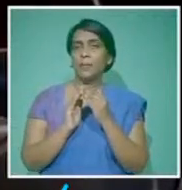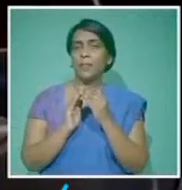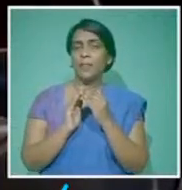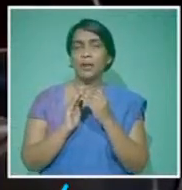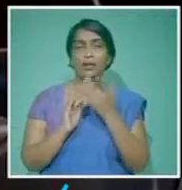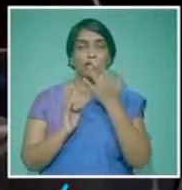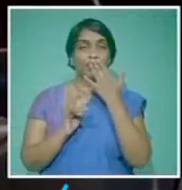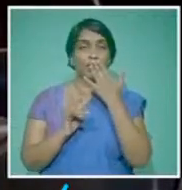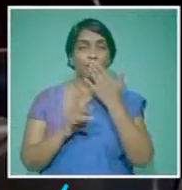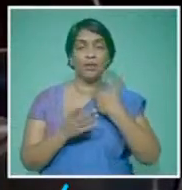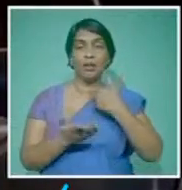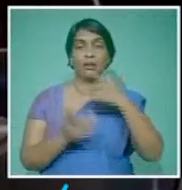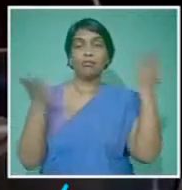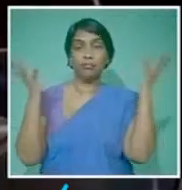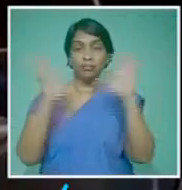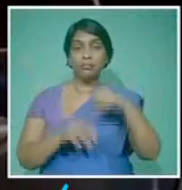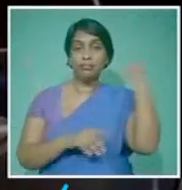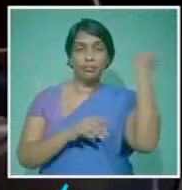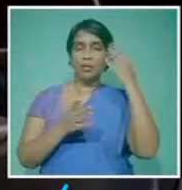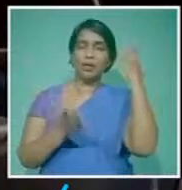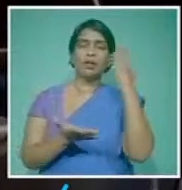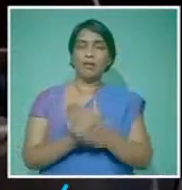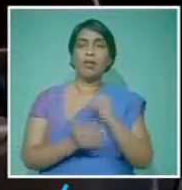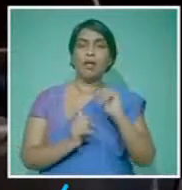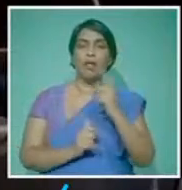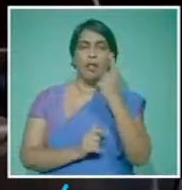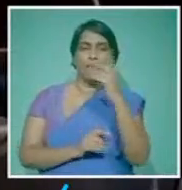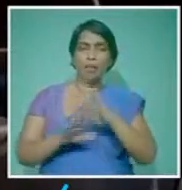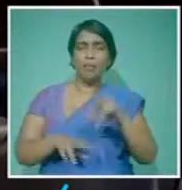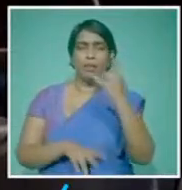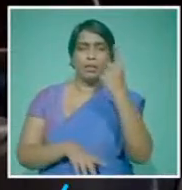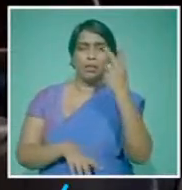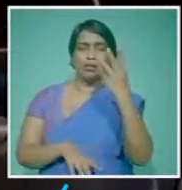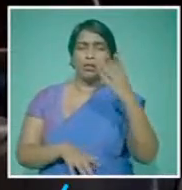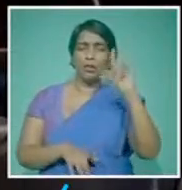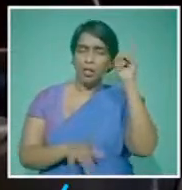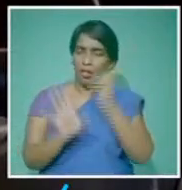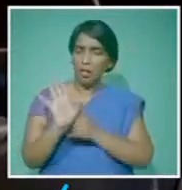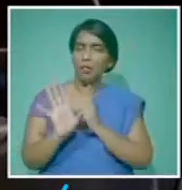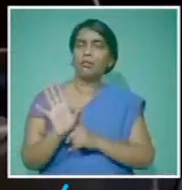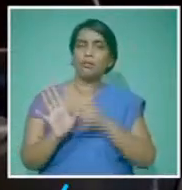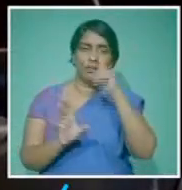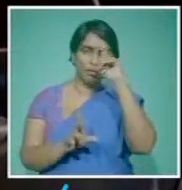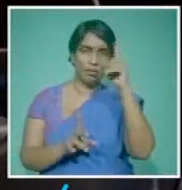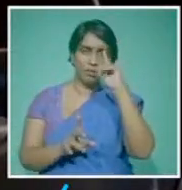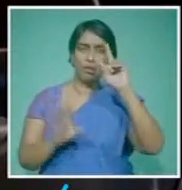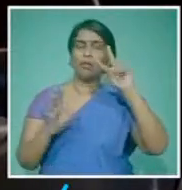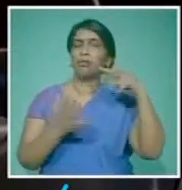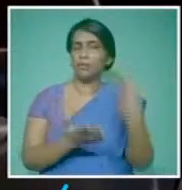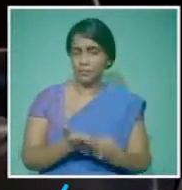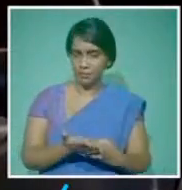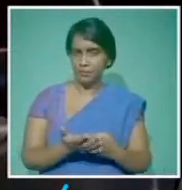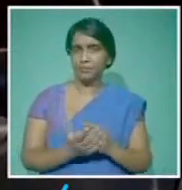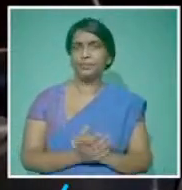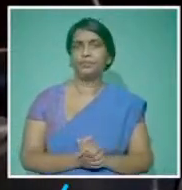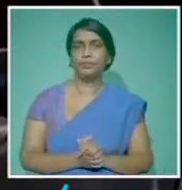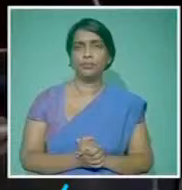ඇසම්බ්ලි එක අත්හිටවලා තියෙනවා විදුහල්පතිවරු මොකද ළමයි 3-4 දෙනෙක් අනිවාර්යයෙන්ම හැම දවසම උදේට කලන්ත